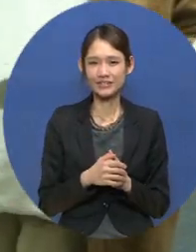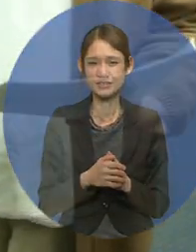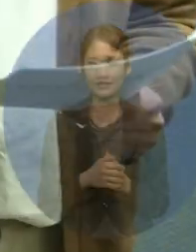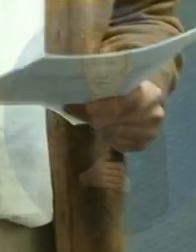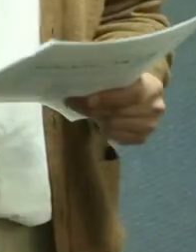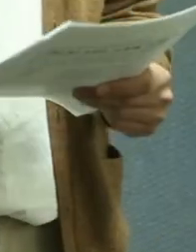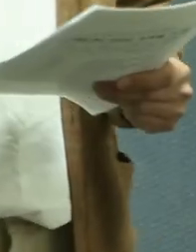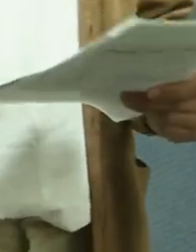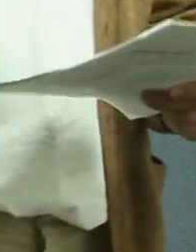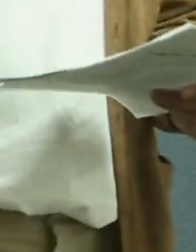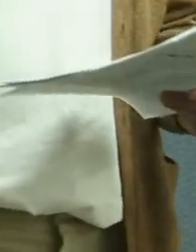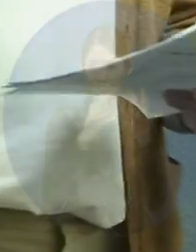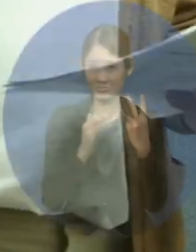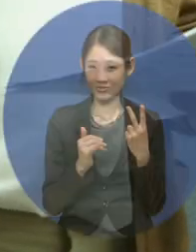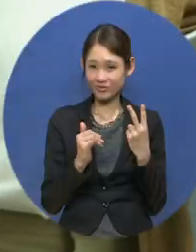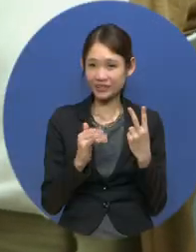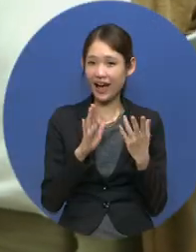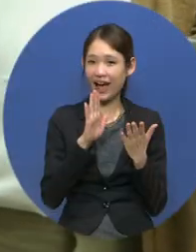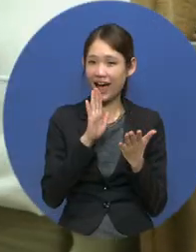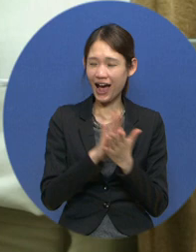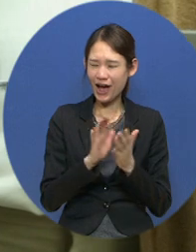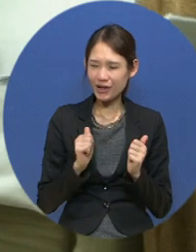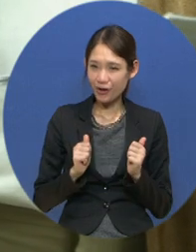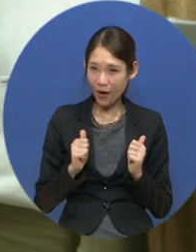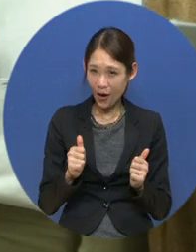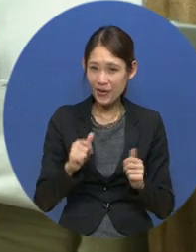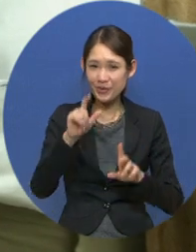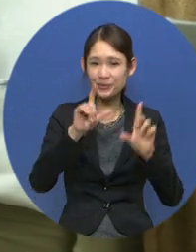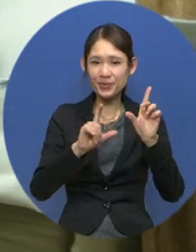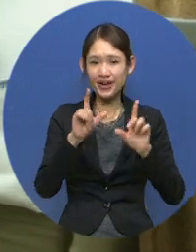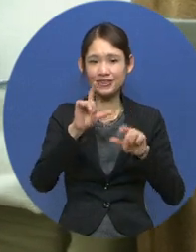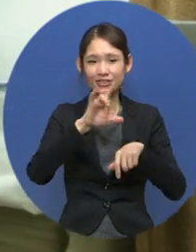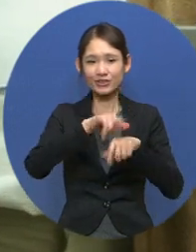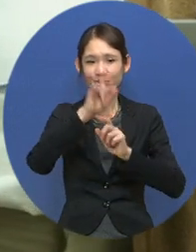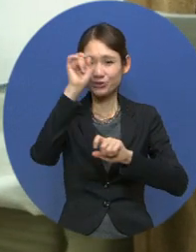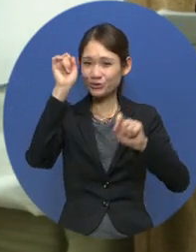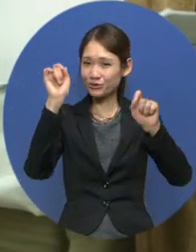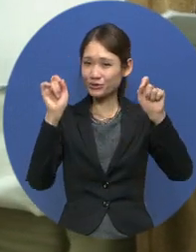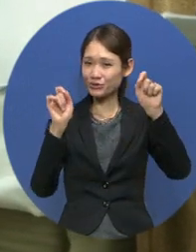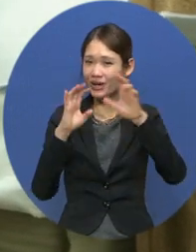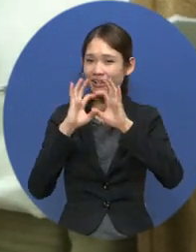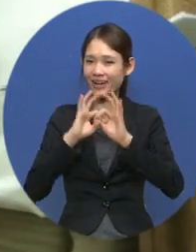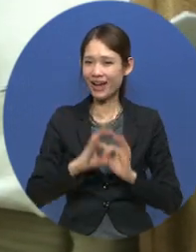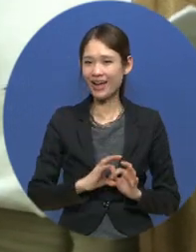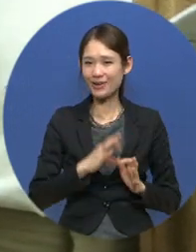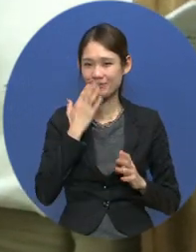두 사람의 열정적인 연습이 시간 가는 줄 모르고 계속됩니다.